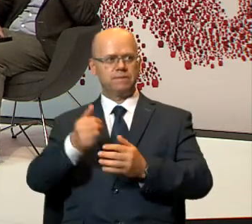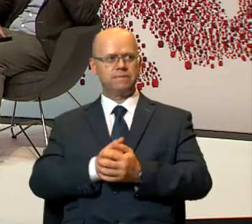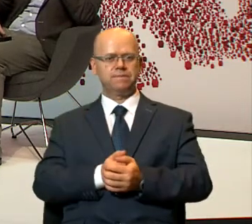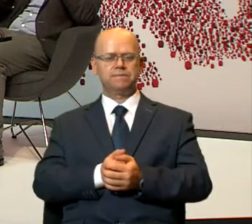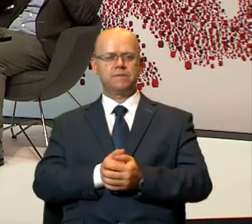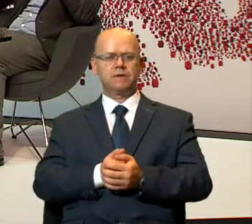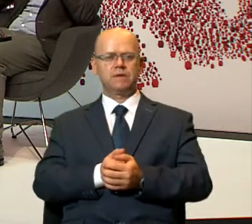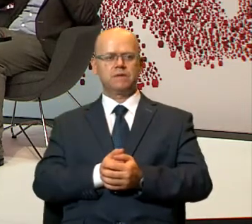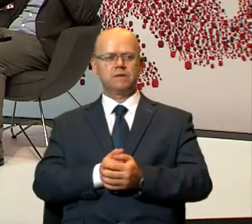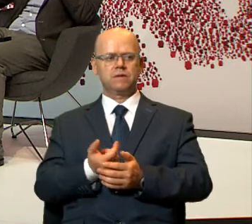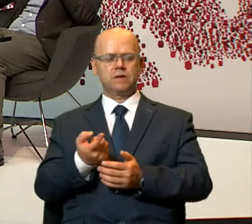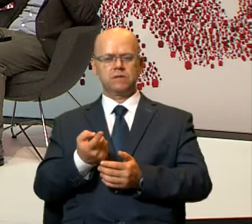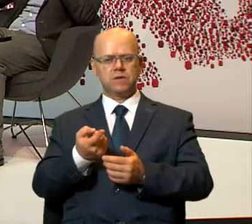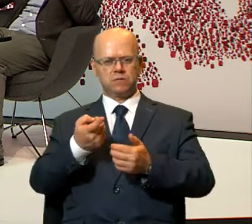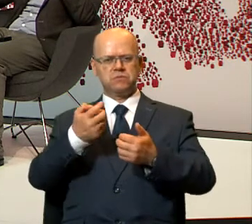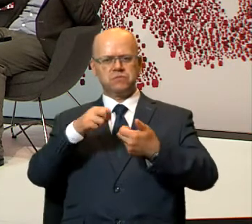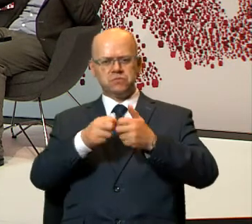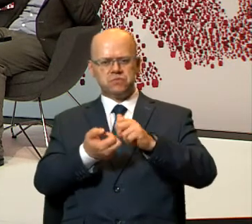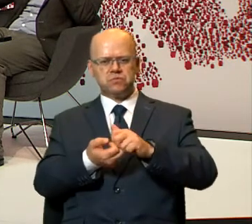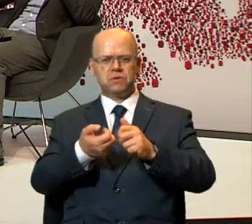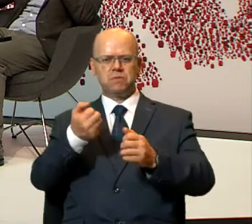chyba nam się jeszcze bardziej skomplikowały.